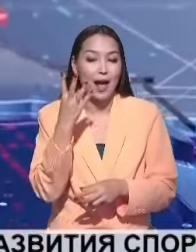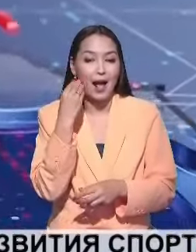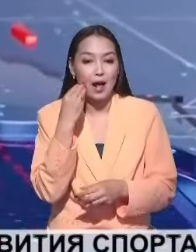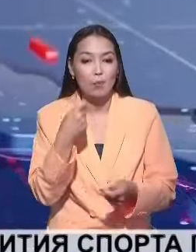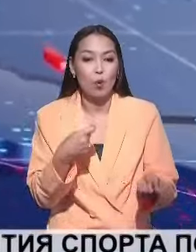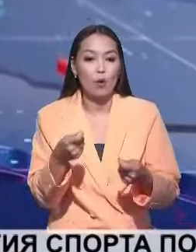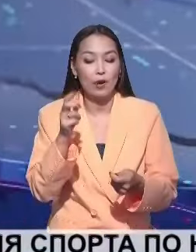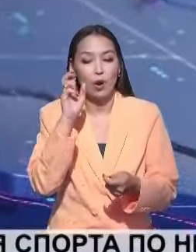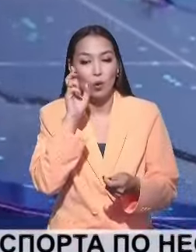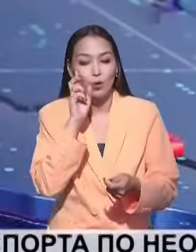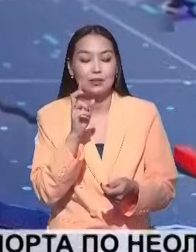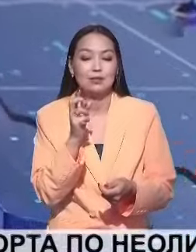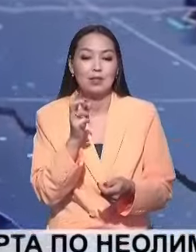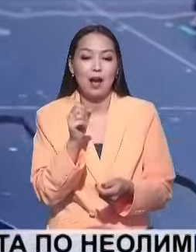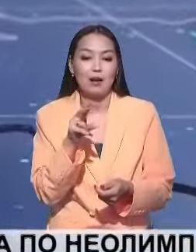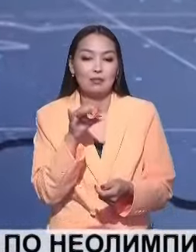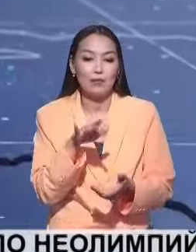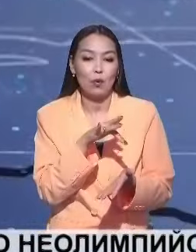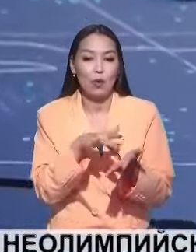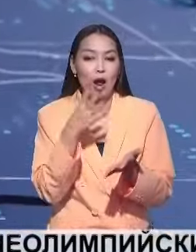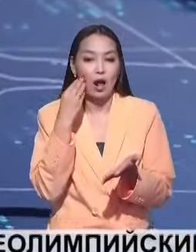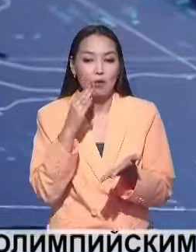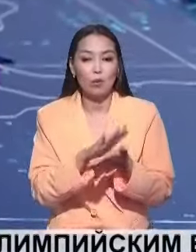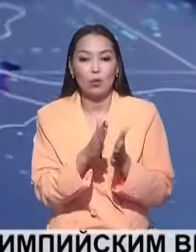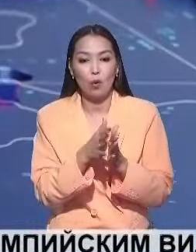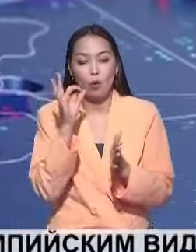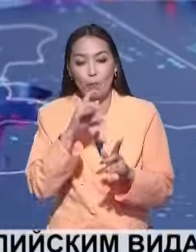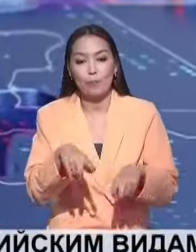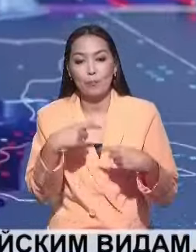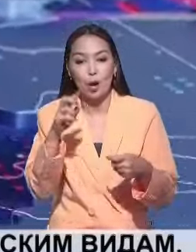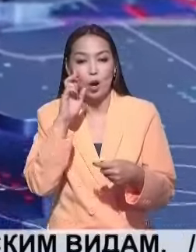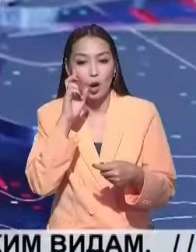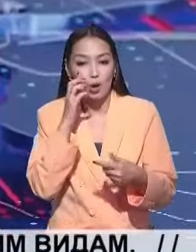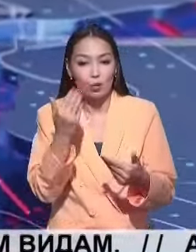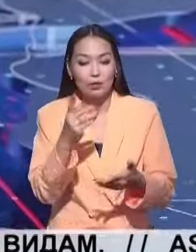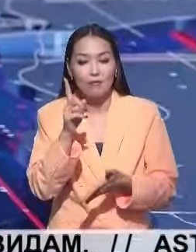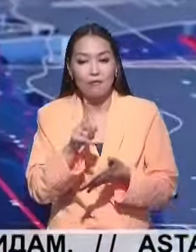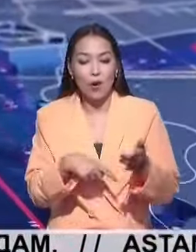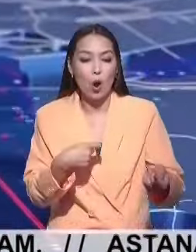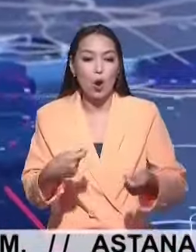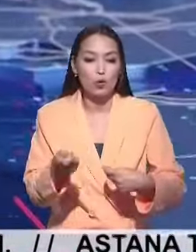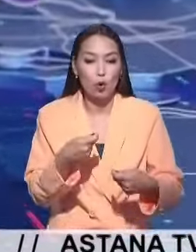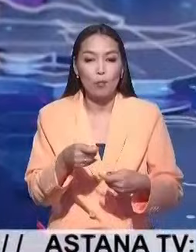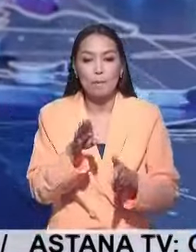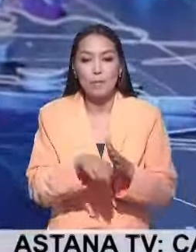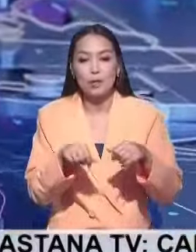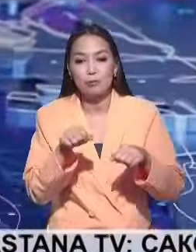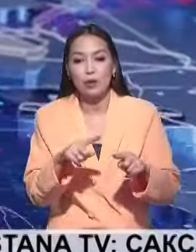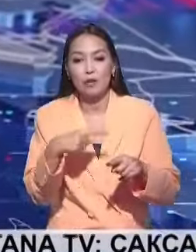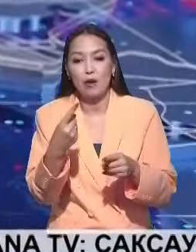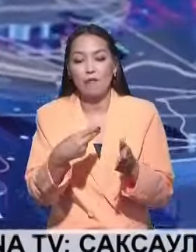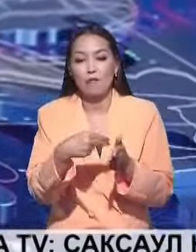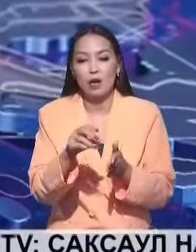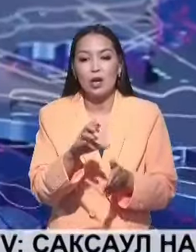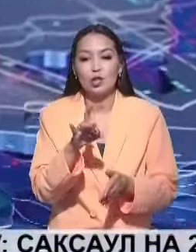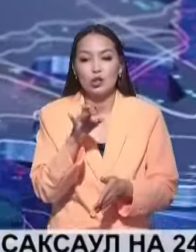управлением государственных активов города Алматы заключен договор о передаче государственного имущества в доверительное управление без права последующего выкупа сроком на 30